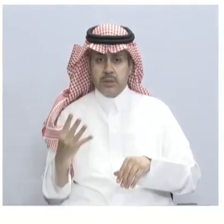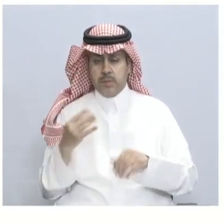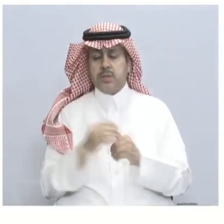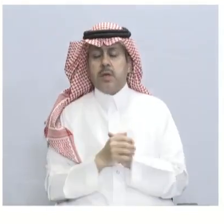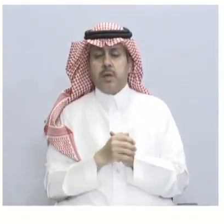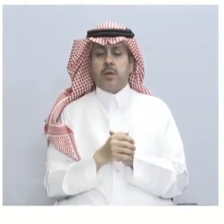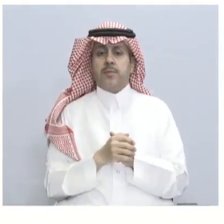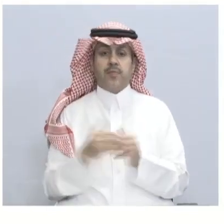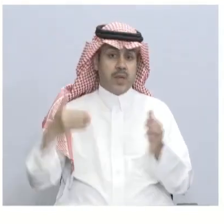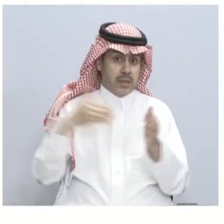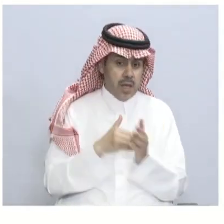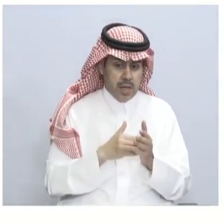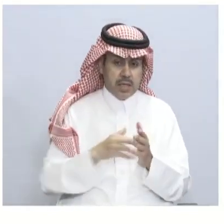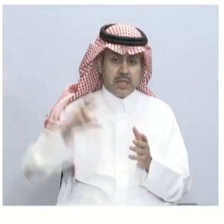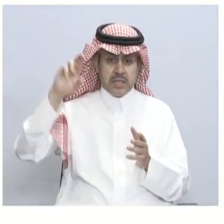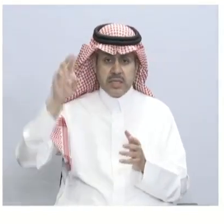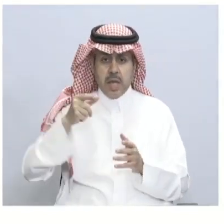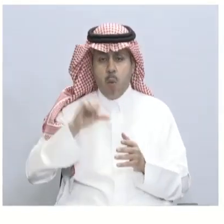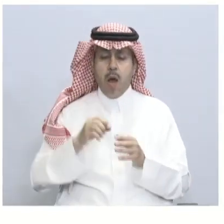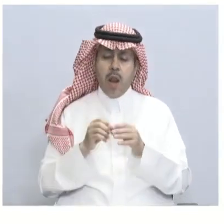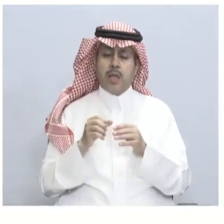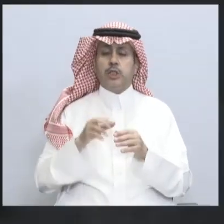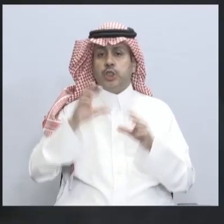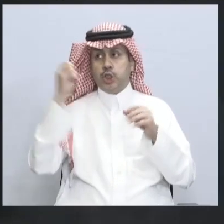قبيل زوال الشمس